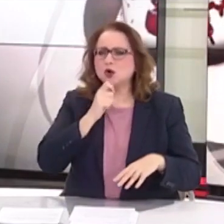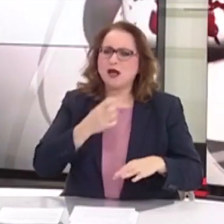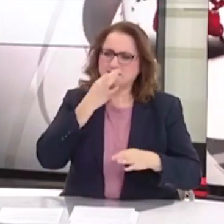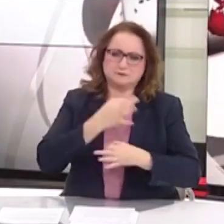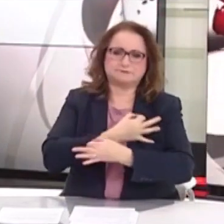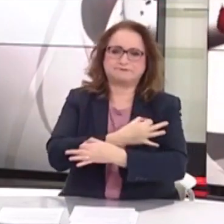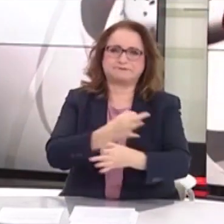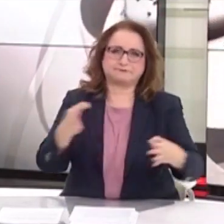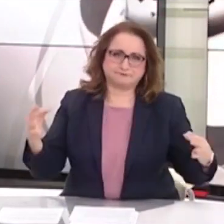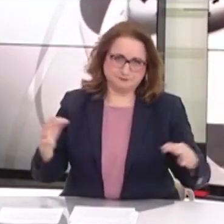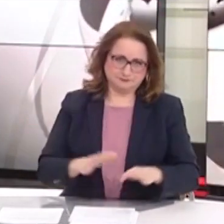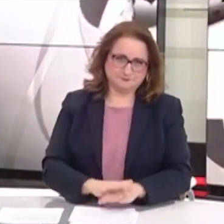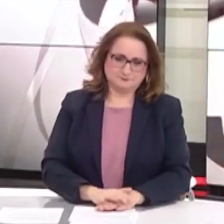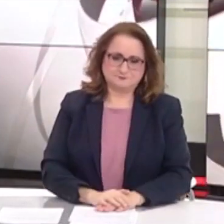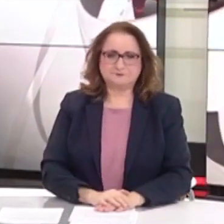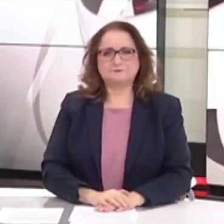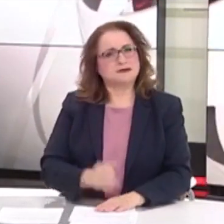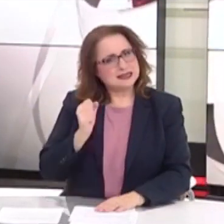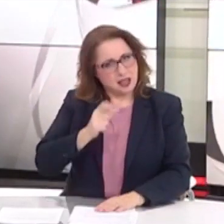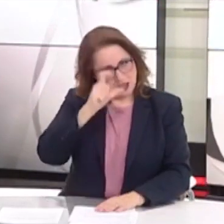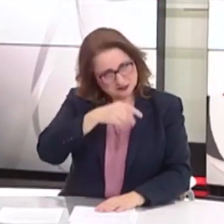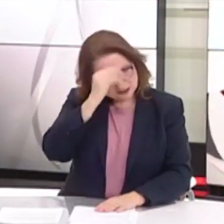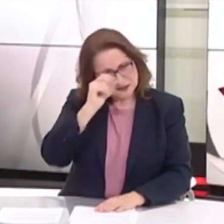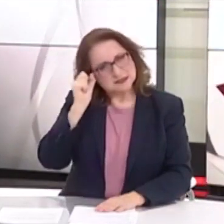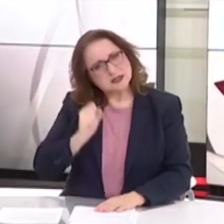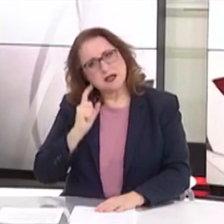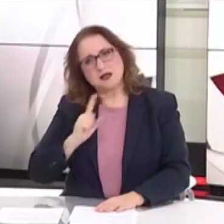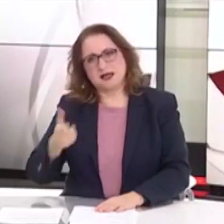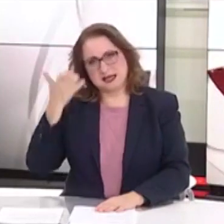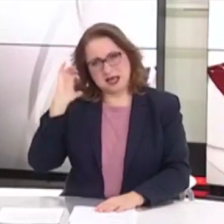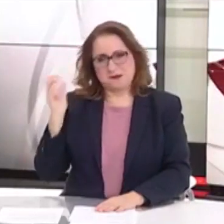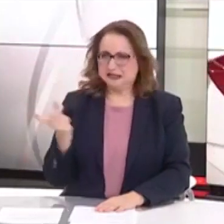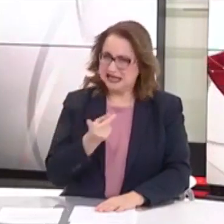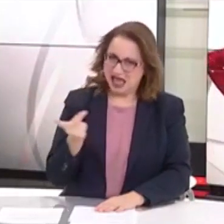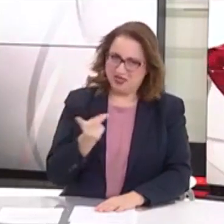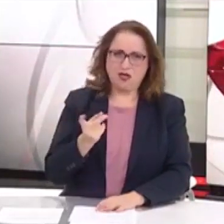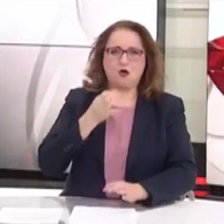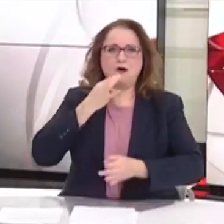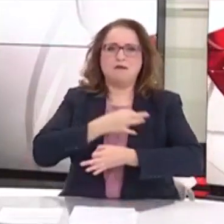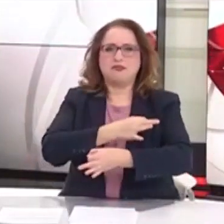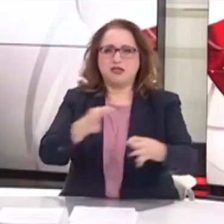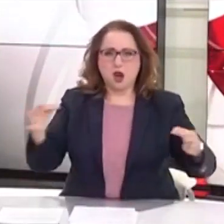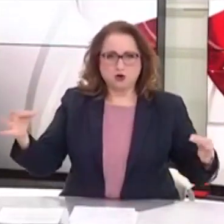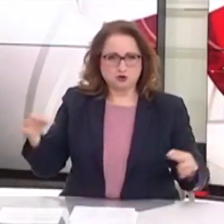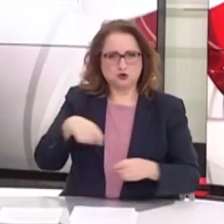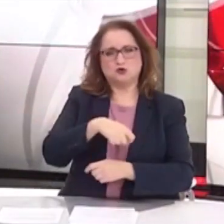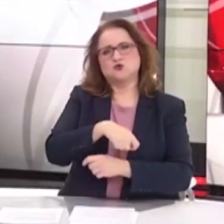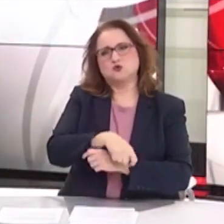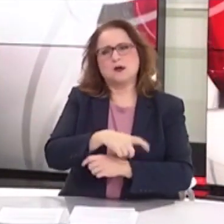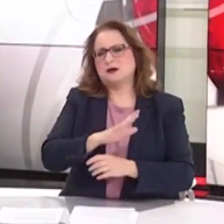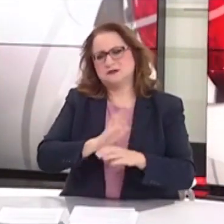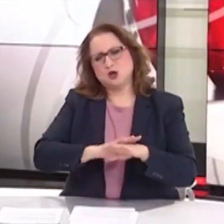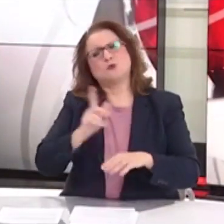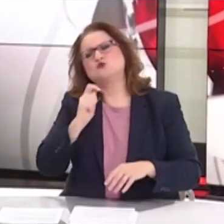Πρωθυπουργό και αμέσως μετά τη συνομιλία, όπως λέγαμε πριν από λίγα λεπτά, θα ακολουθήσουν δηλώσεις προς τα ελληνικά και τα ξένα μέσα